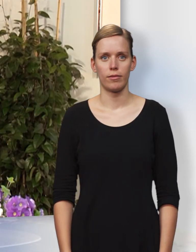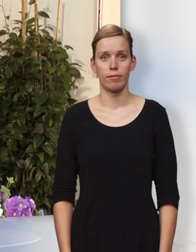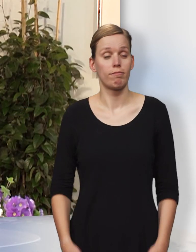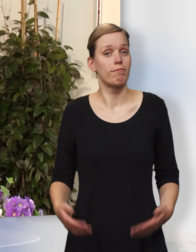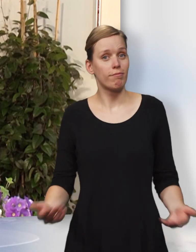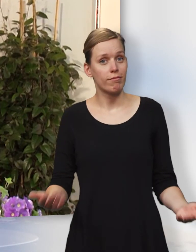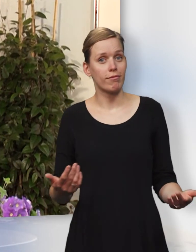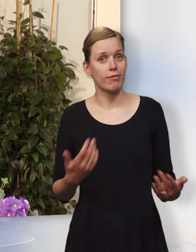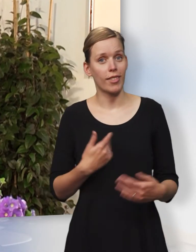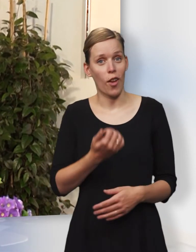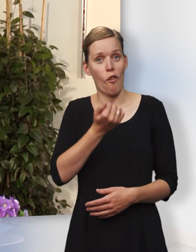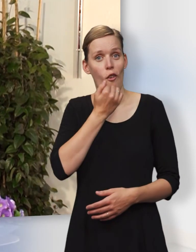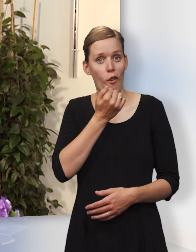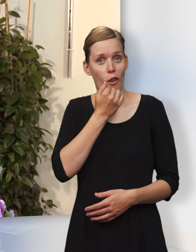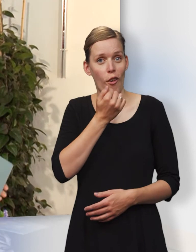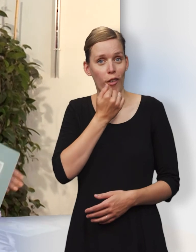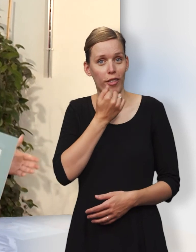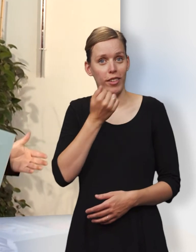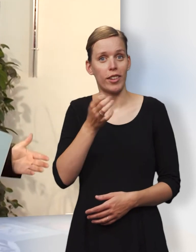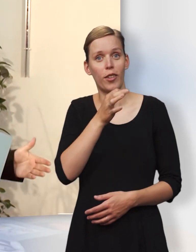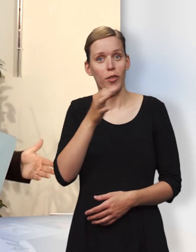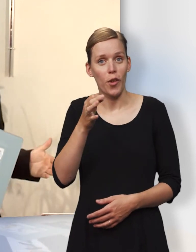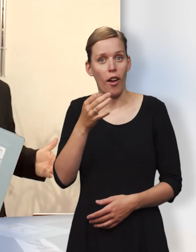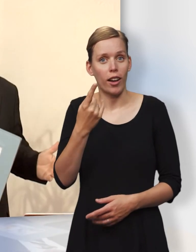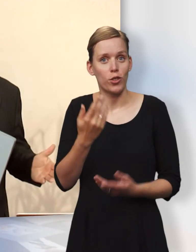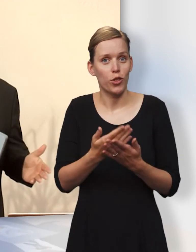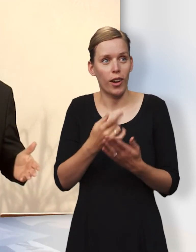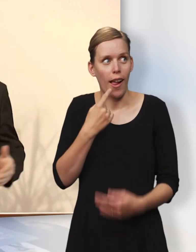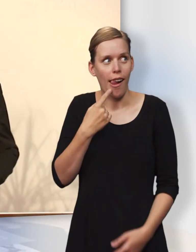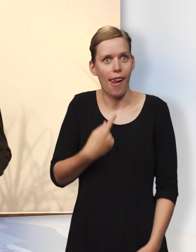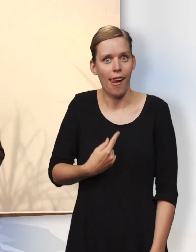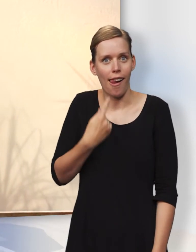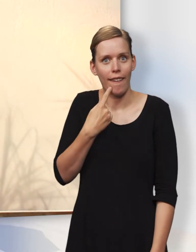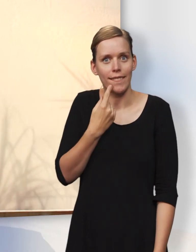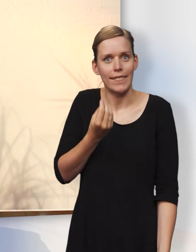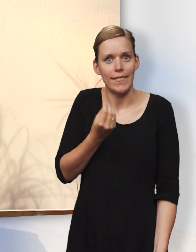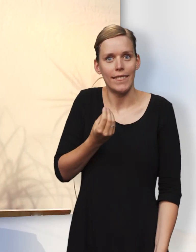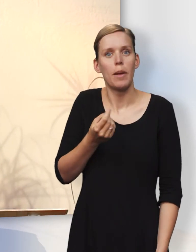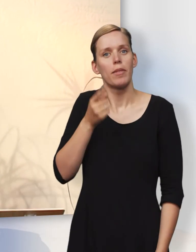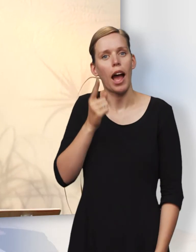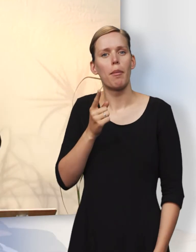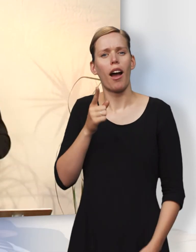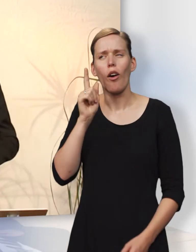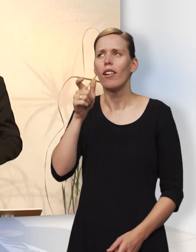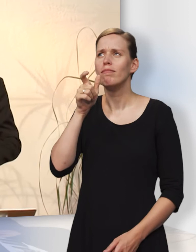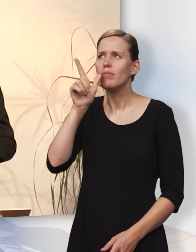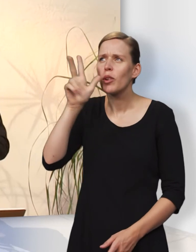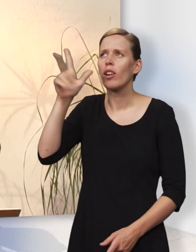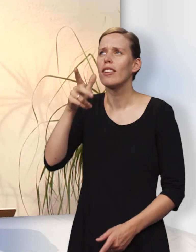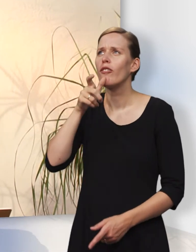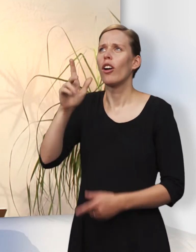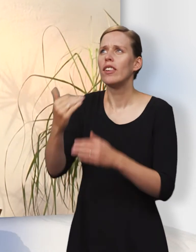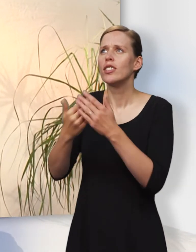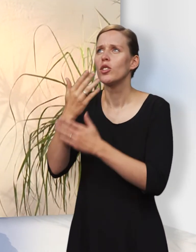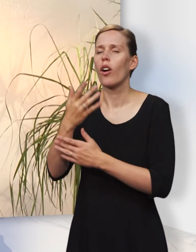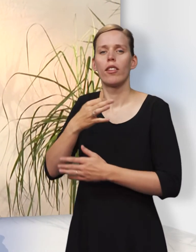Ich hoffe, wir konnten Ihnen ein bisschen den Mund wässrig machen, aber auch den Hunger nach dem Wort Gottes